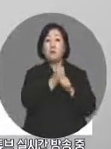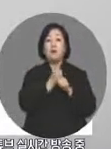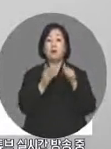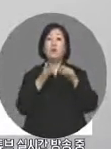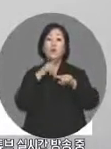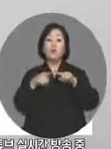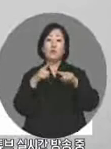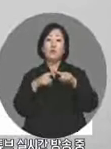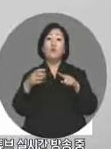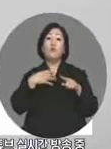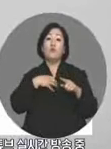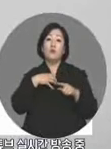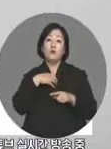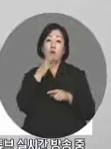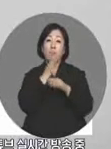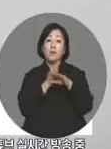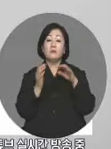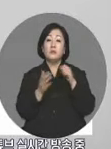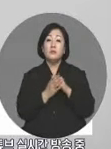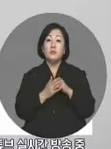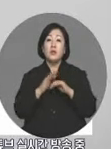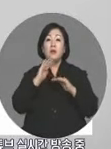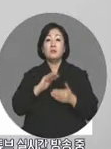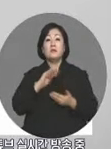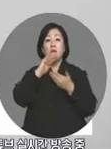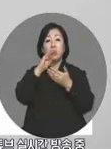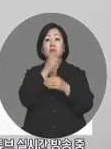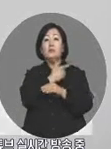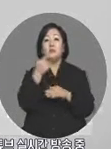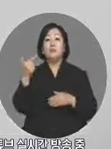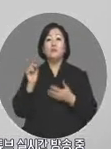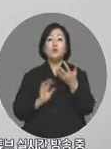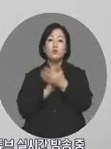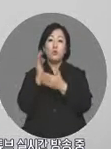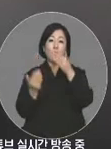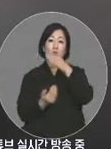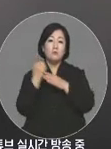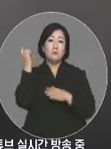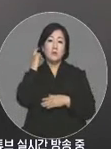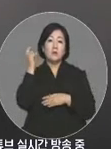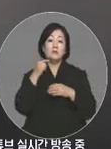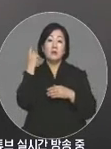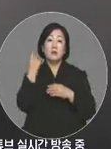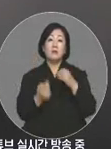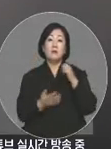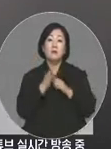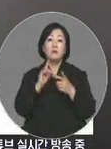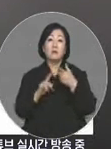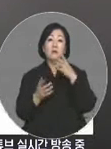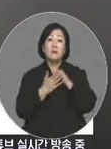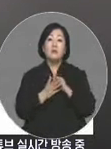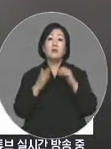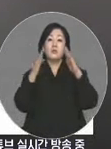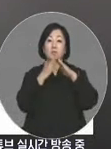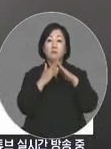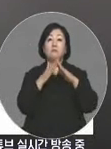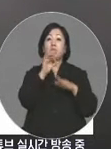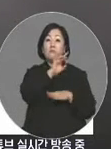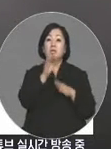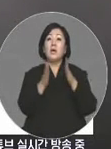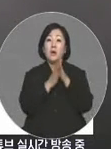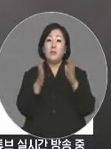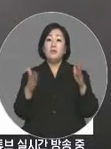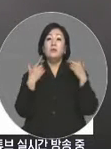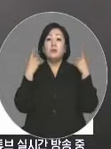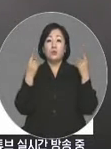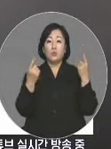흉기로 위협을 받았습니다. 층간소음이 심해 불만을 품었다는 겁니다. 그 어디 있어요? 집 구조가 똑같으니까 저기서